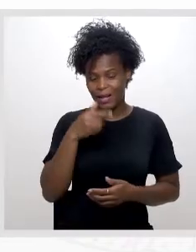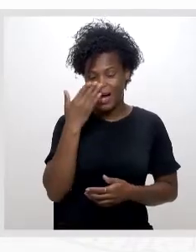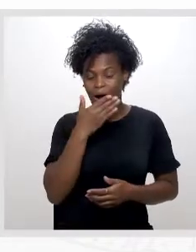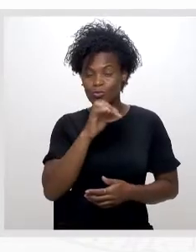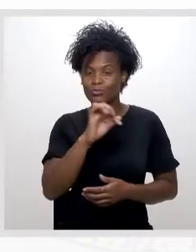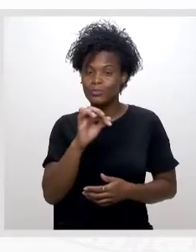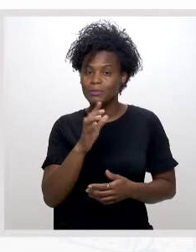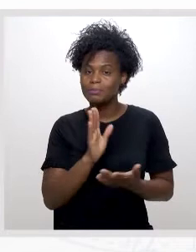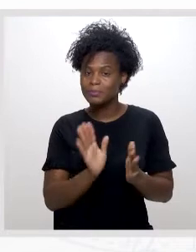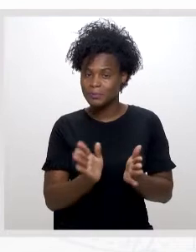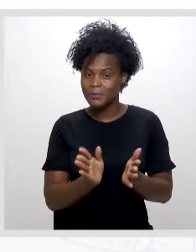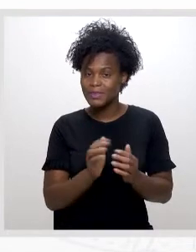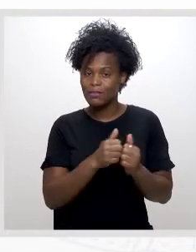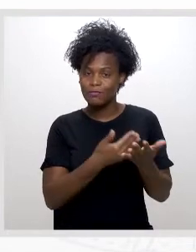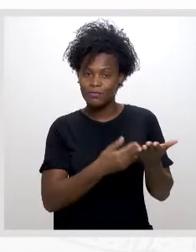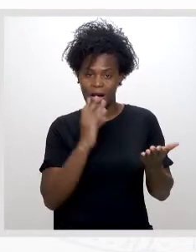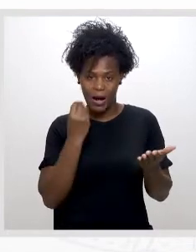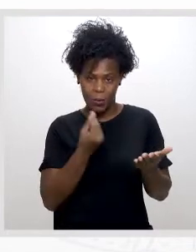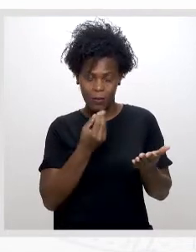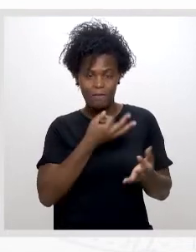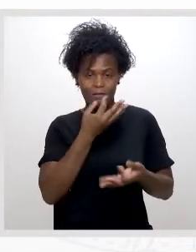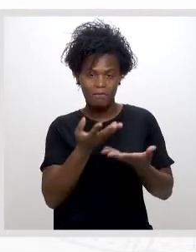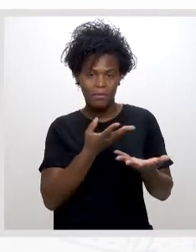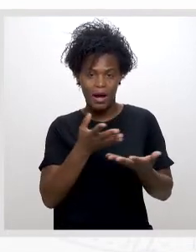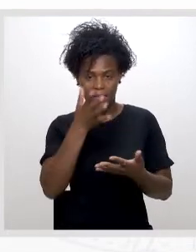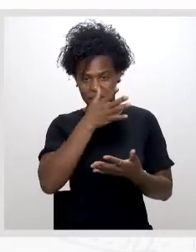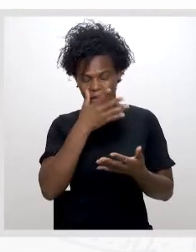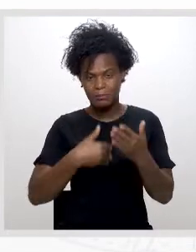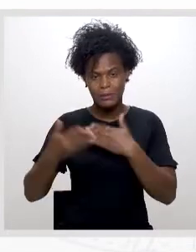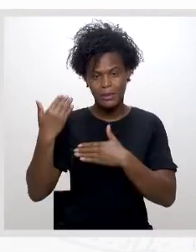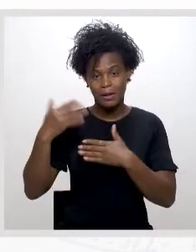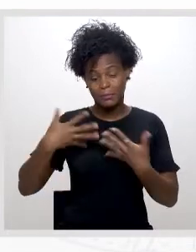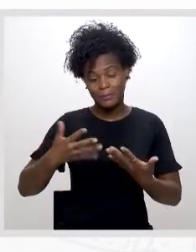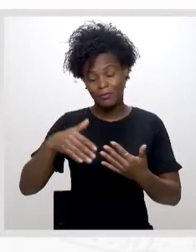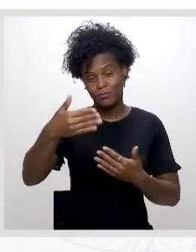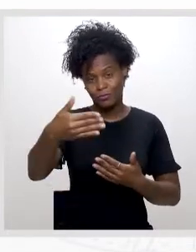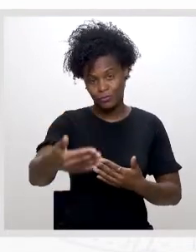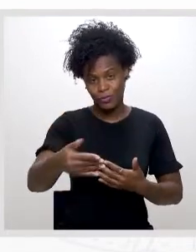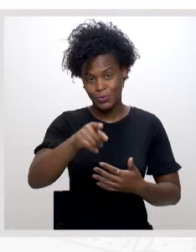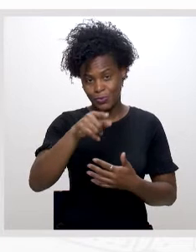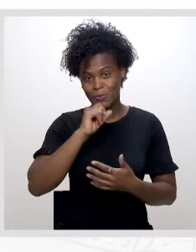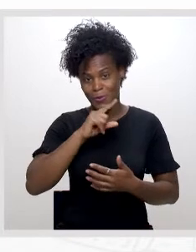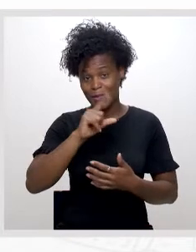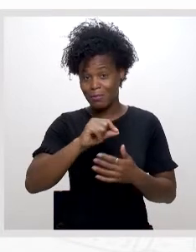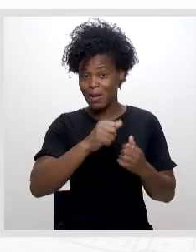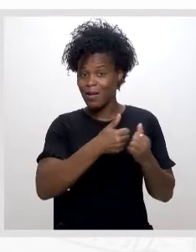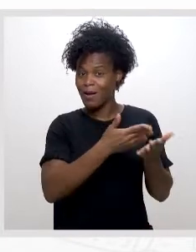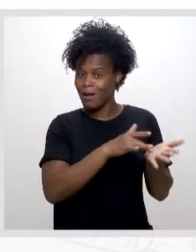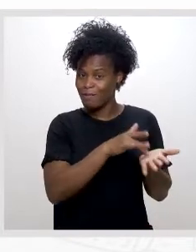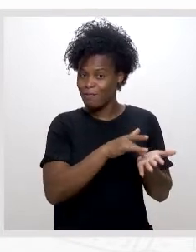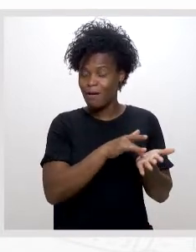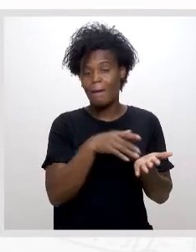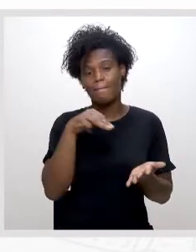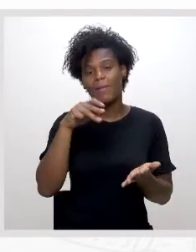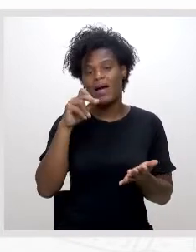tu as besoin de ta fiche apprenant, parler des activités passées, présentes et à venir. Et tu peux utiliser le manuel Le